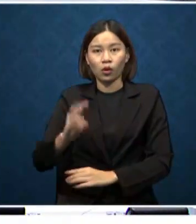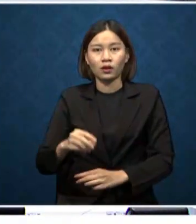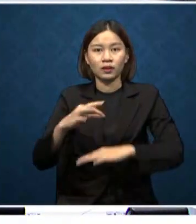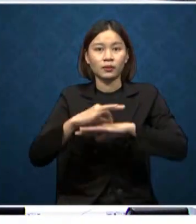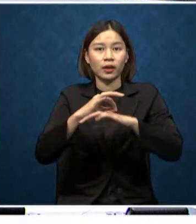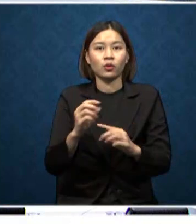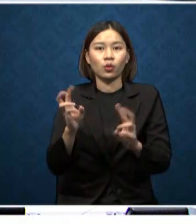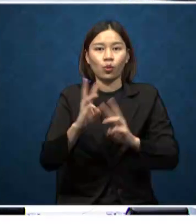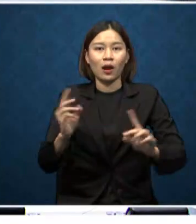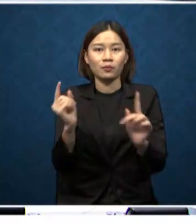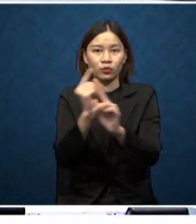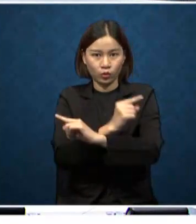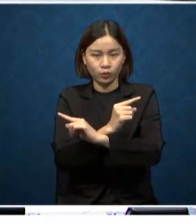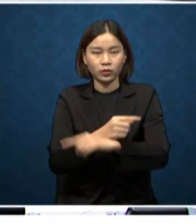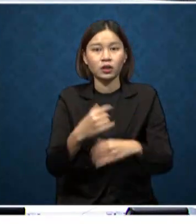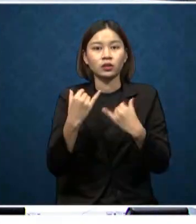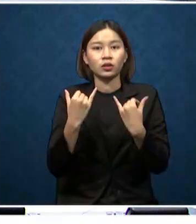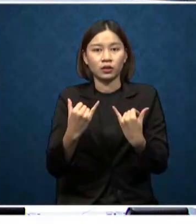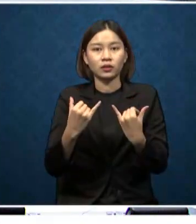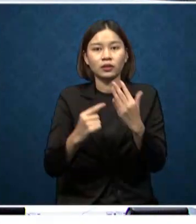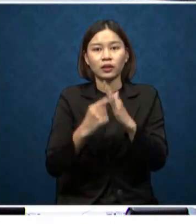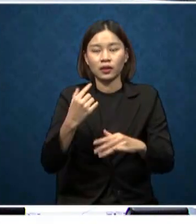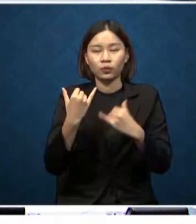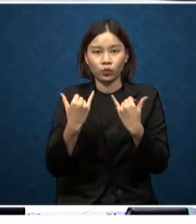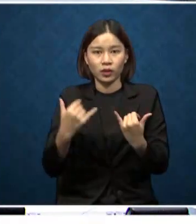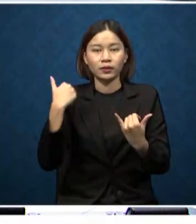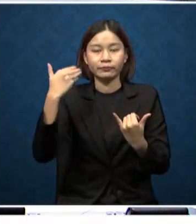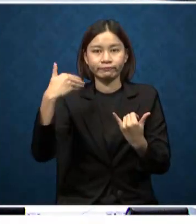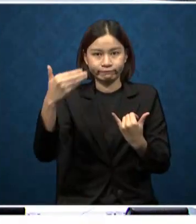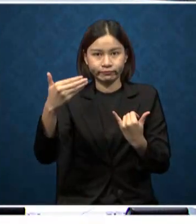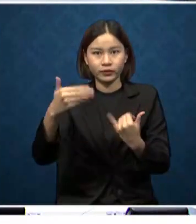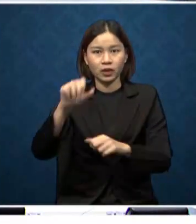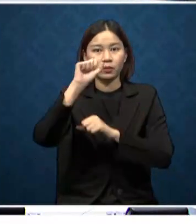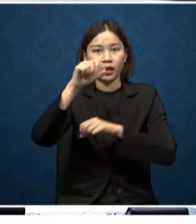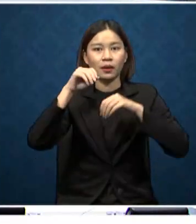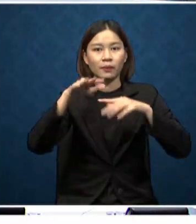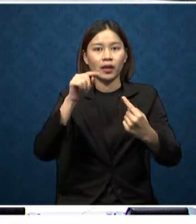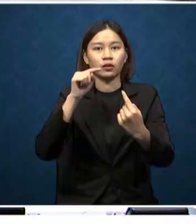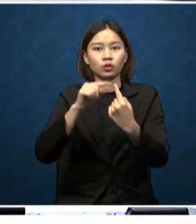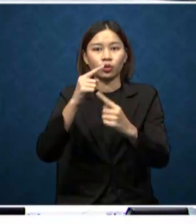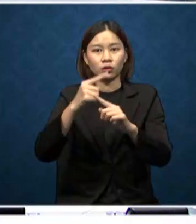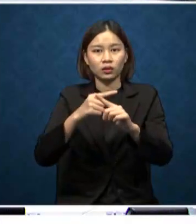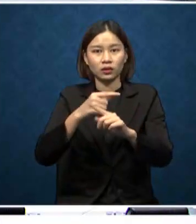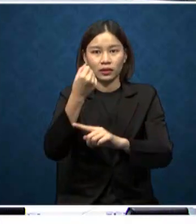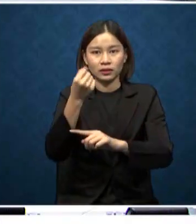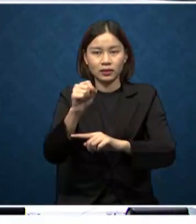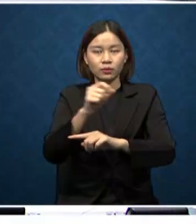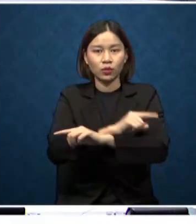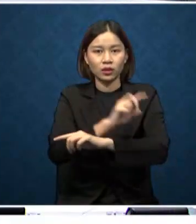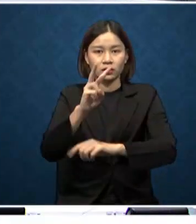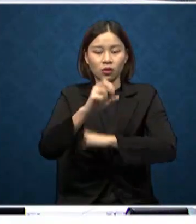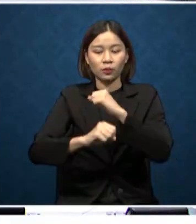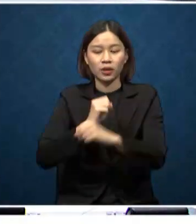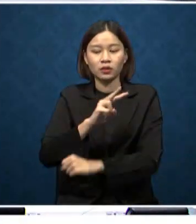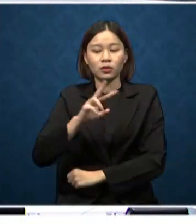ที่ว่างทั้งนี้ตั้งแต่บัดนี้เป็นต้นไปประกาศณวันที่2ตุลาคมพุทธศัก